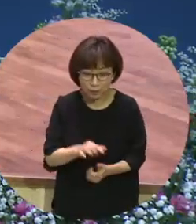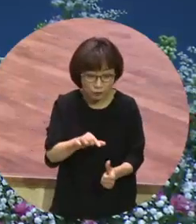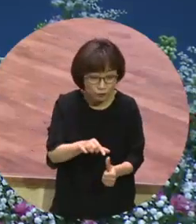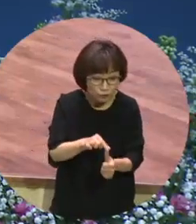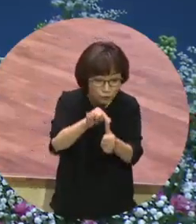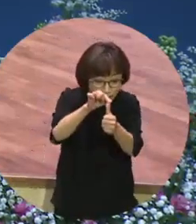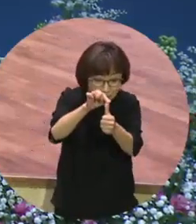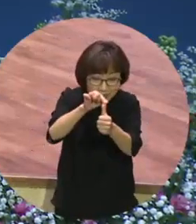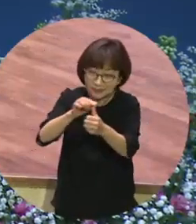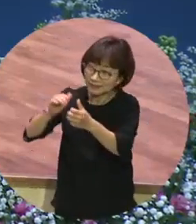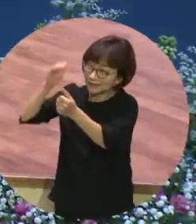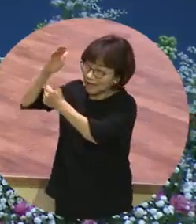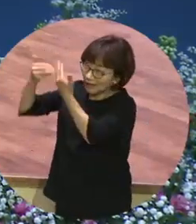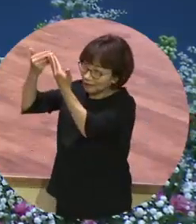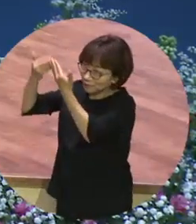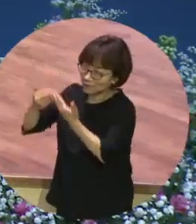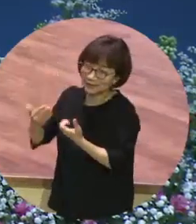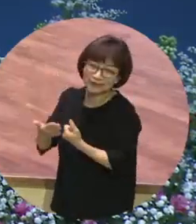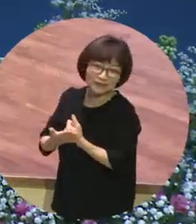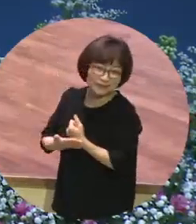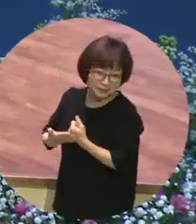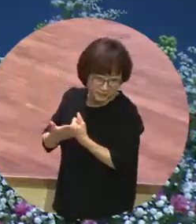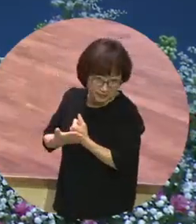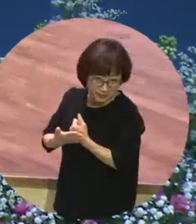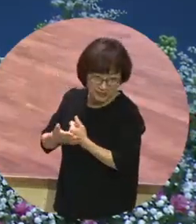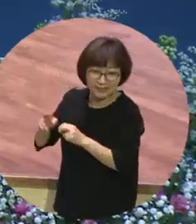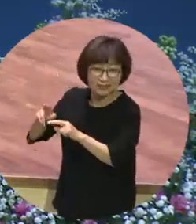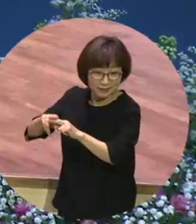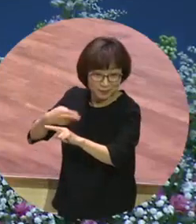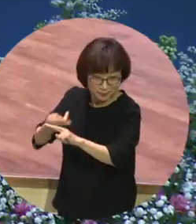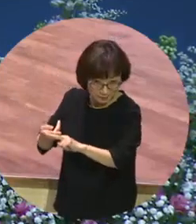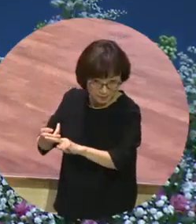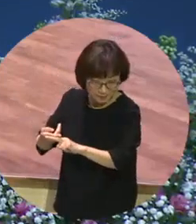은혜요, 선물이에요. 구원은 그냥 받는 것이요.